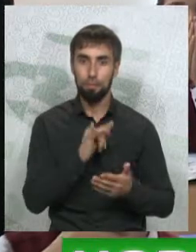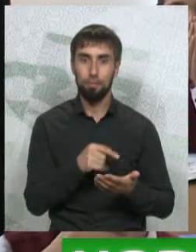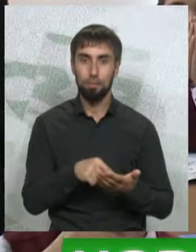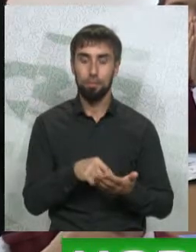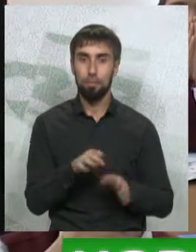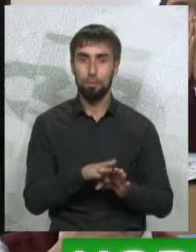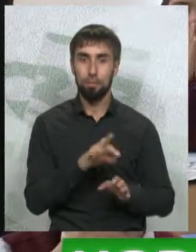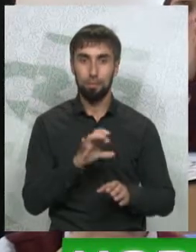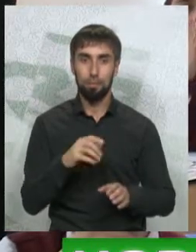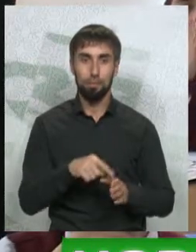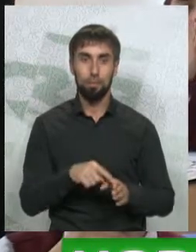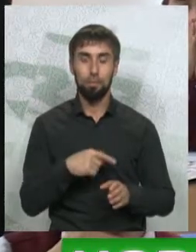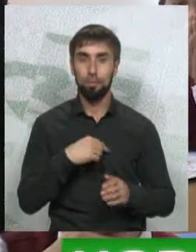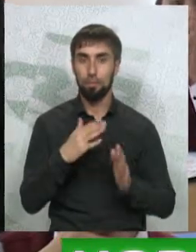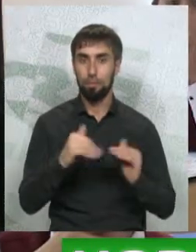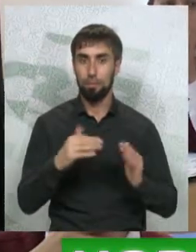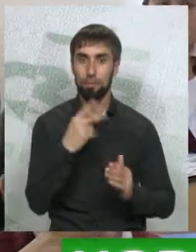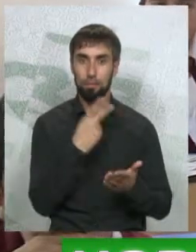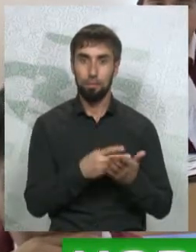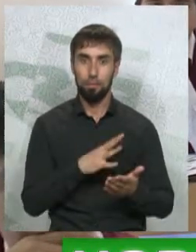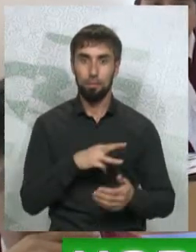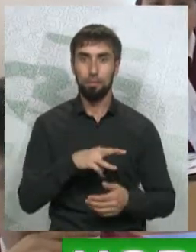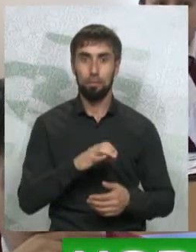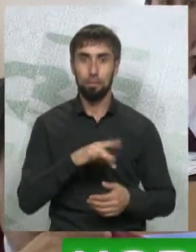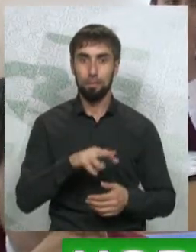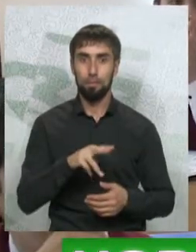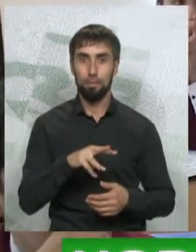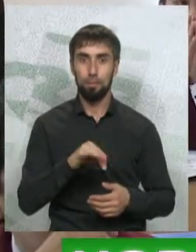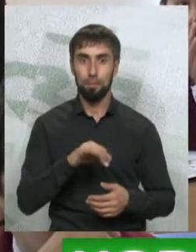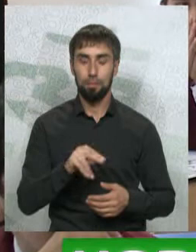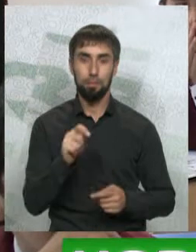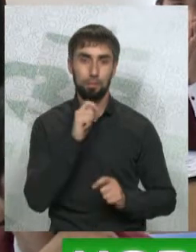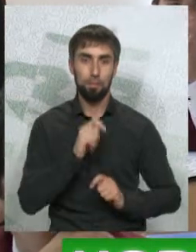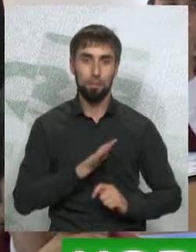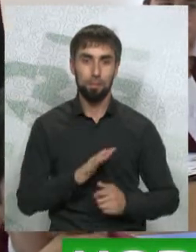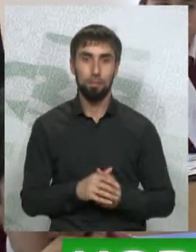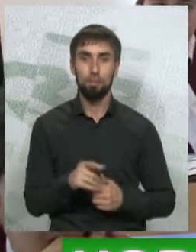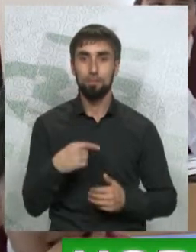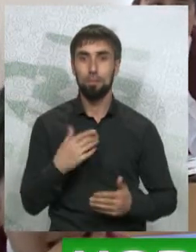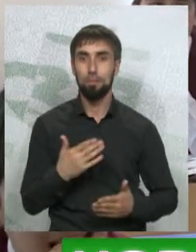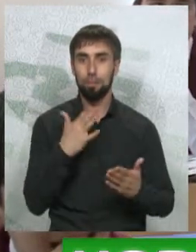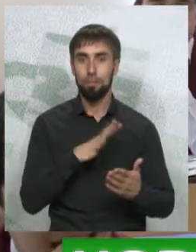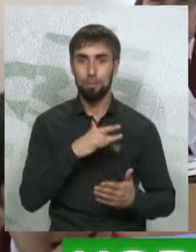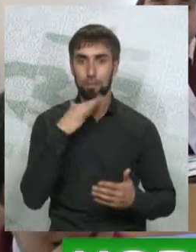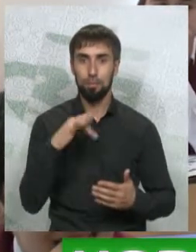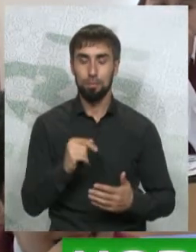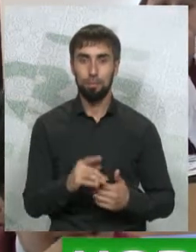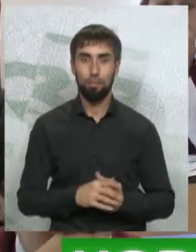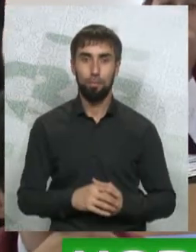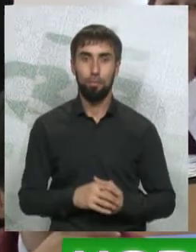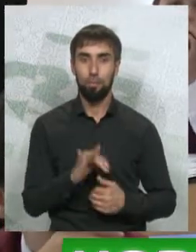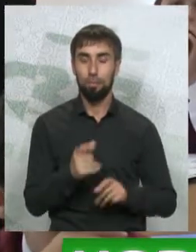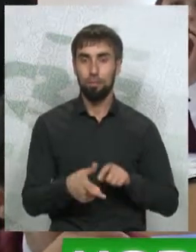Има комиксы суны лагерь варгене. Муси муси мика и учи ян чхана. Я решаю раз дукот.